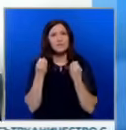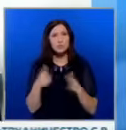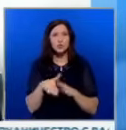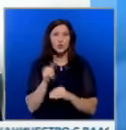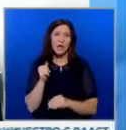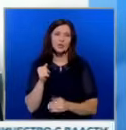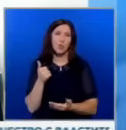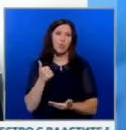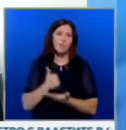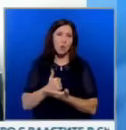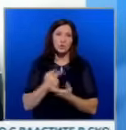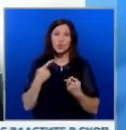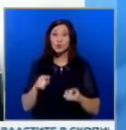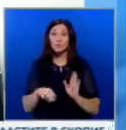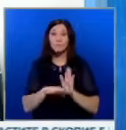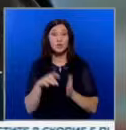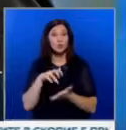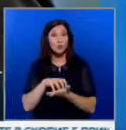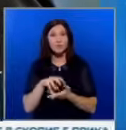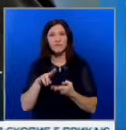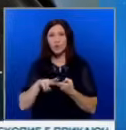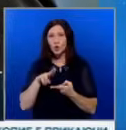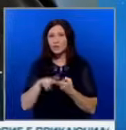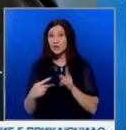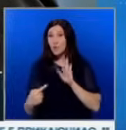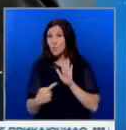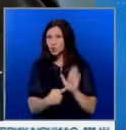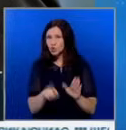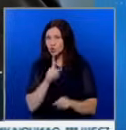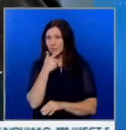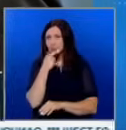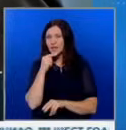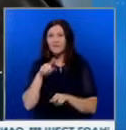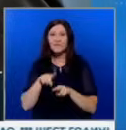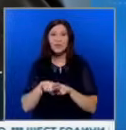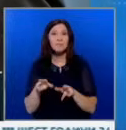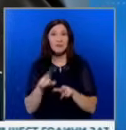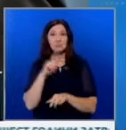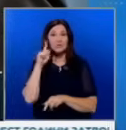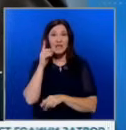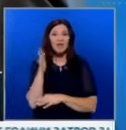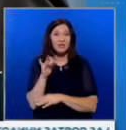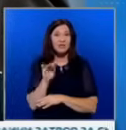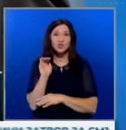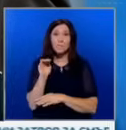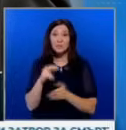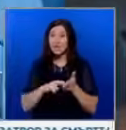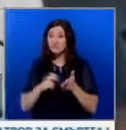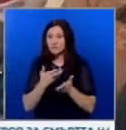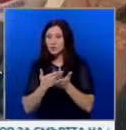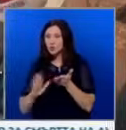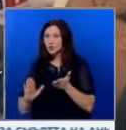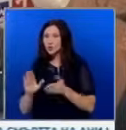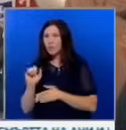откаже от поста си. Друг депутат от групата Виктория Василева посочи, че не познава Ивелин Михайлов и не знае дали ще бъде изключена от